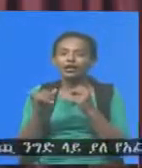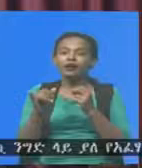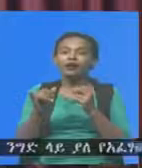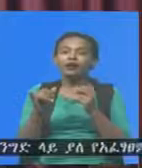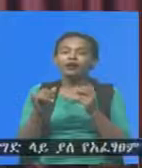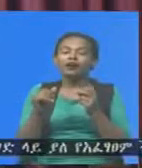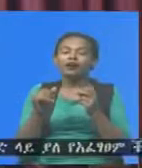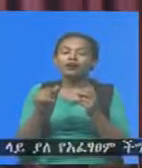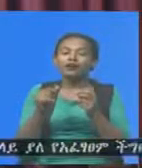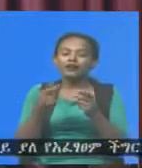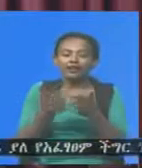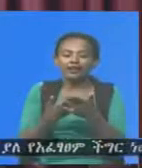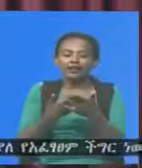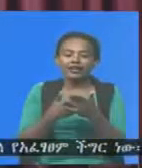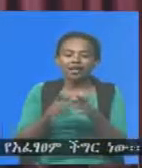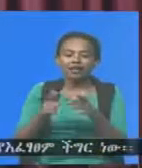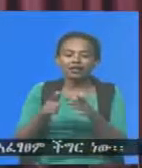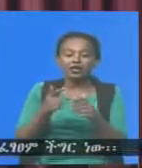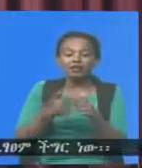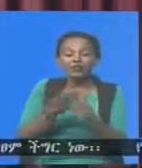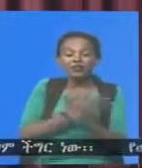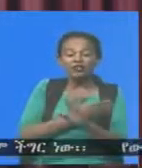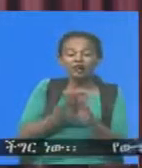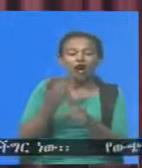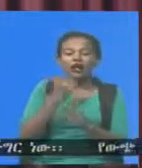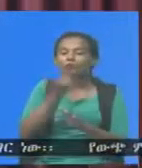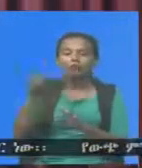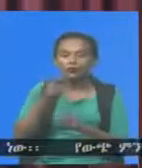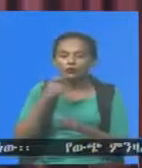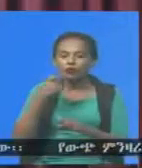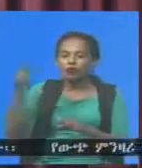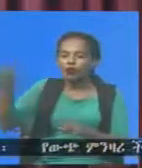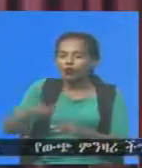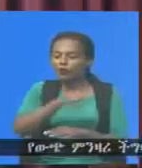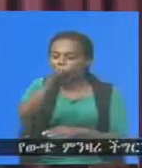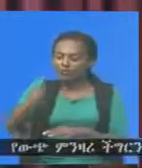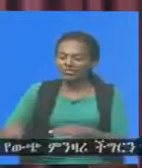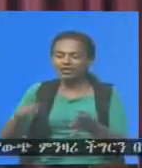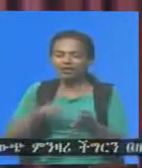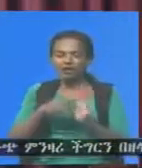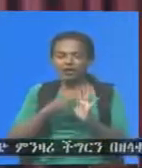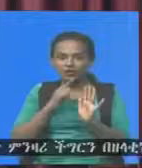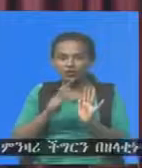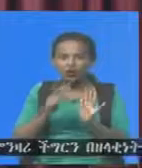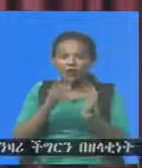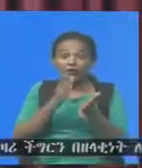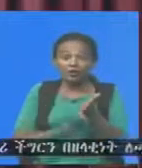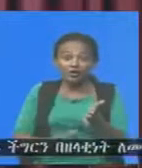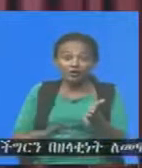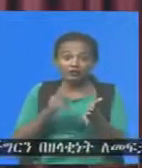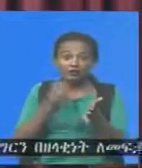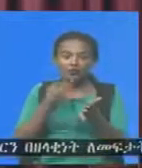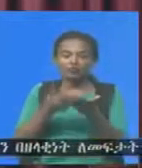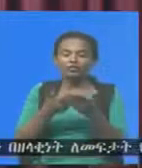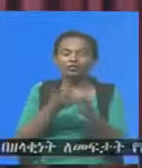ነው፣ አልነበረም ብሎ መሰረዝ ማለት ነው። ምህረት የሚሰጠው በዚህ ምክር ቤት አዋጅ ብቻ